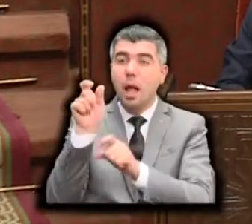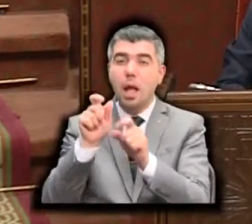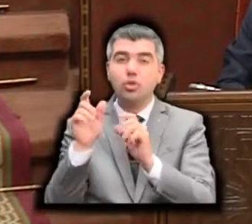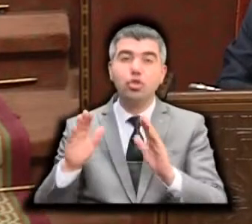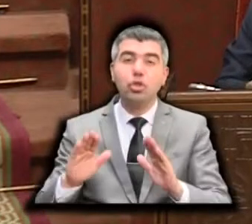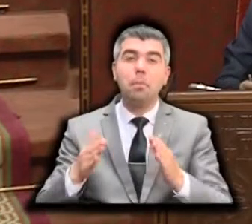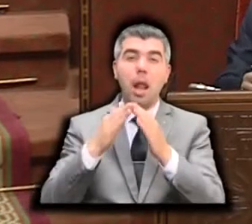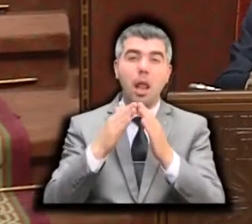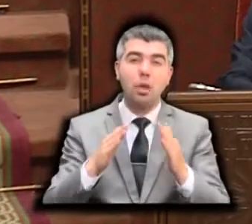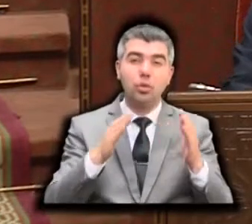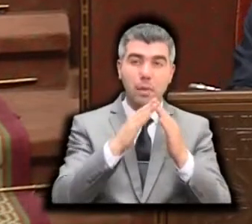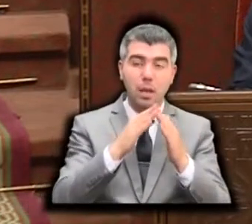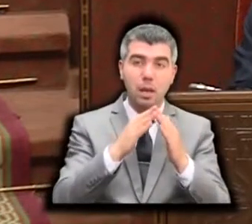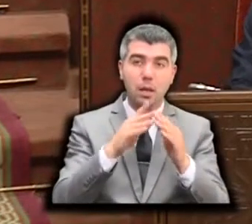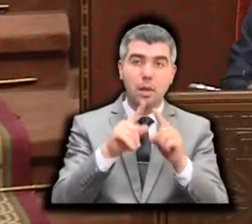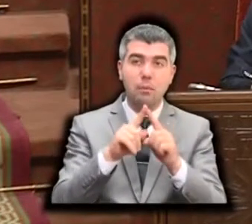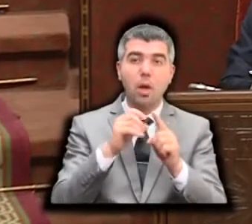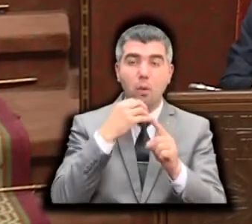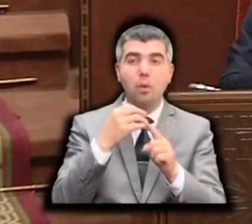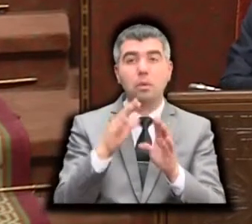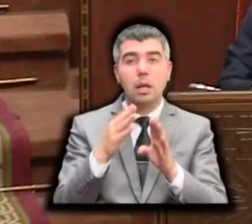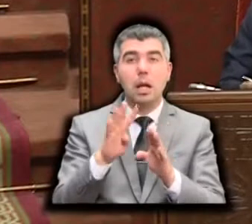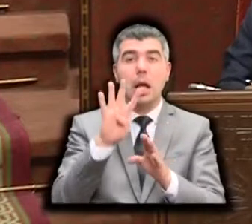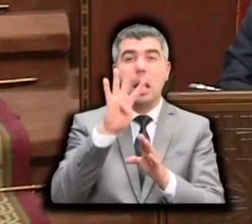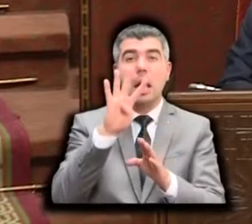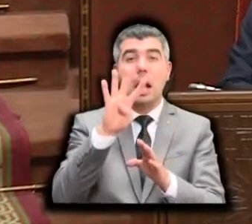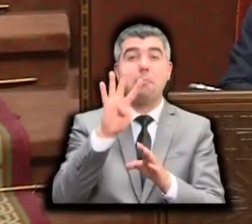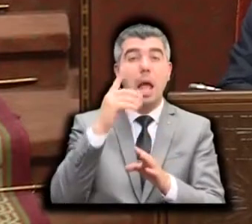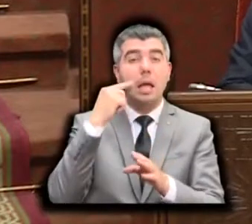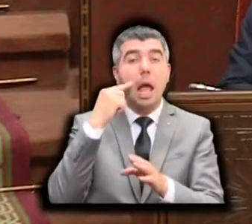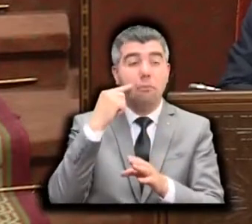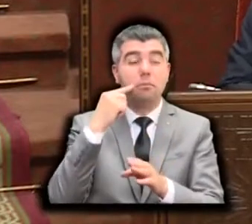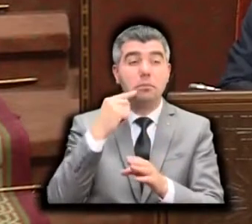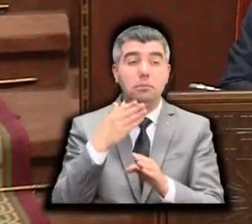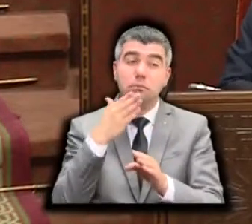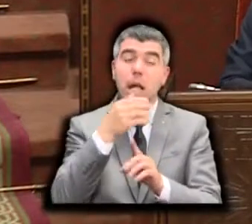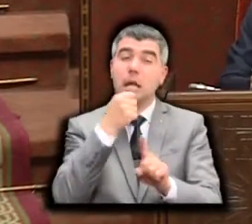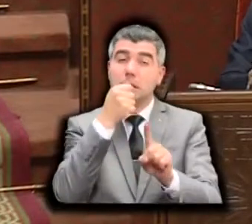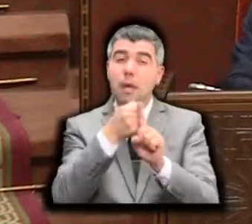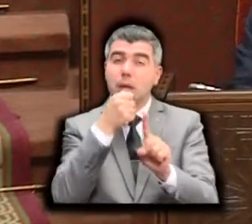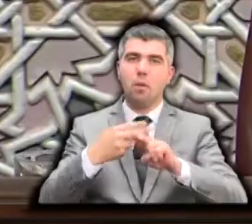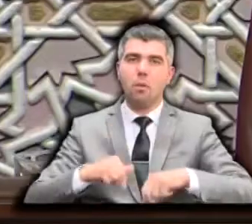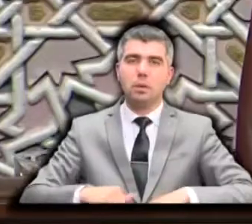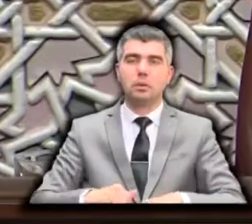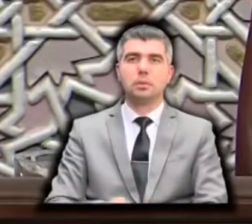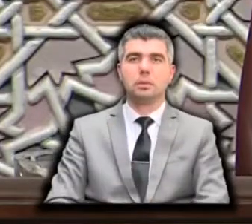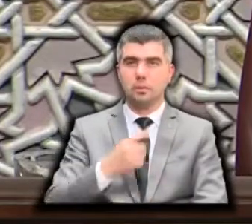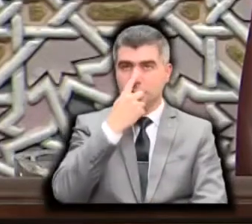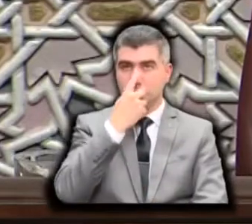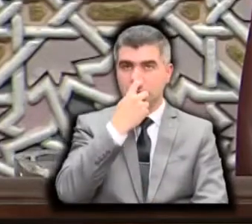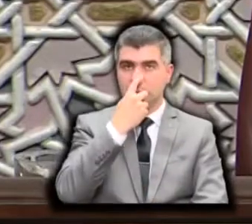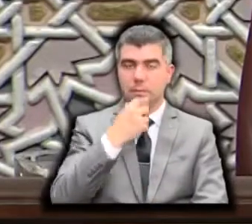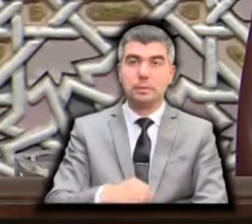الجبال اللي تستلزم بوحدها استلزمت تقريبا 4 ايام ديال العمل المتواصل. شكرا.